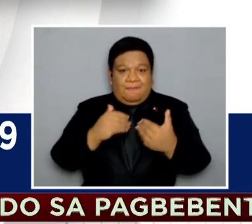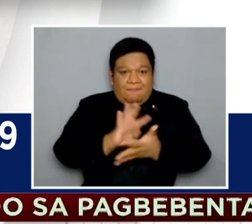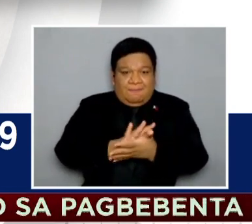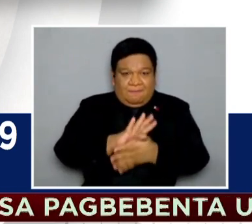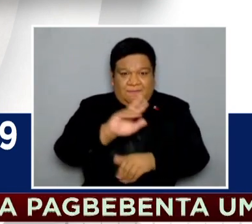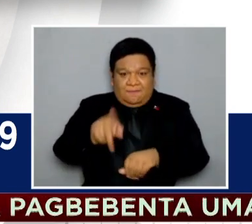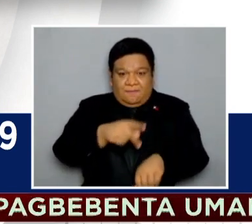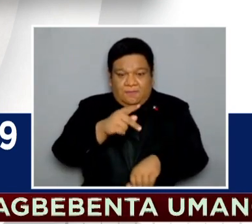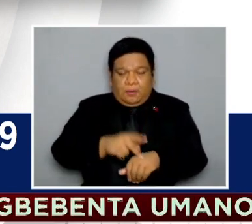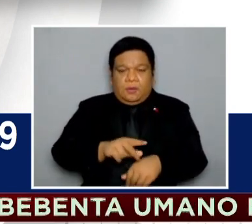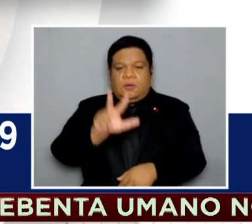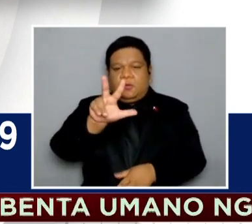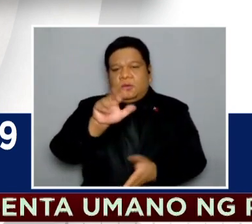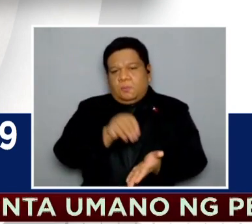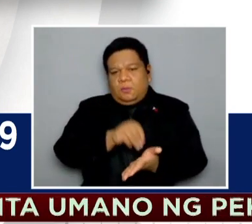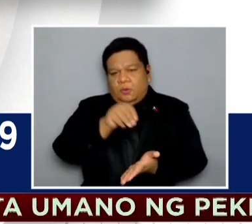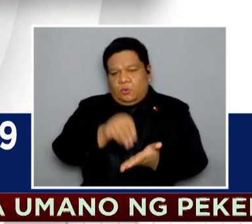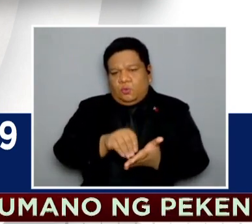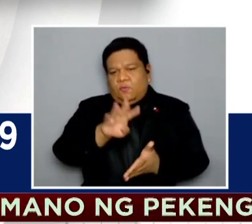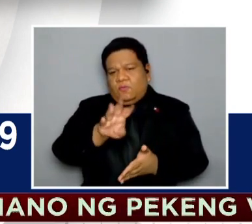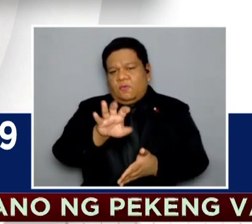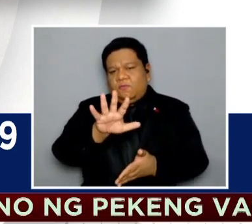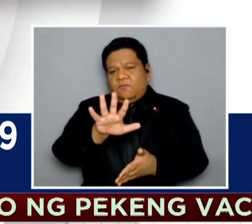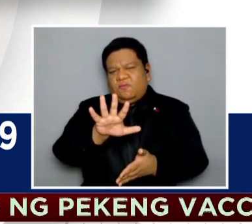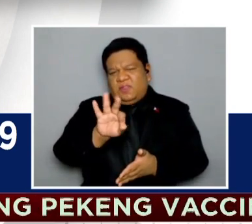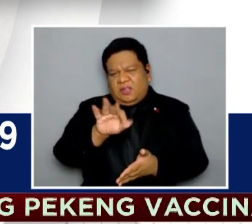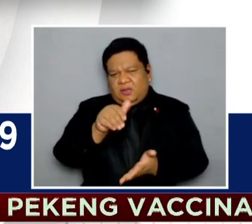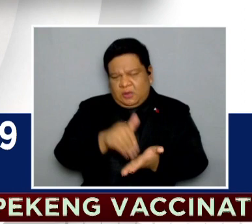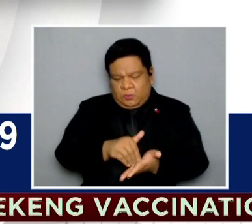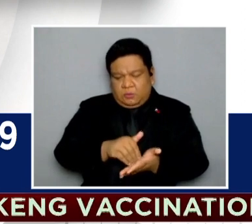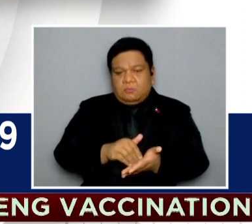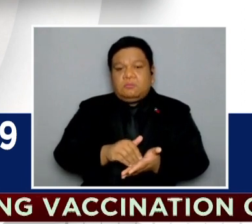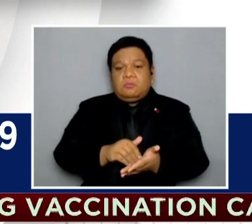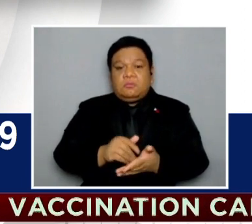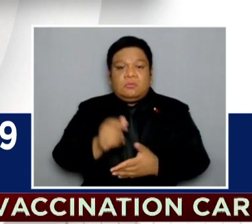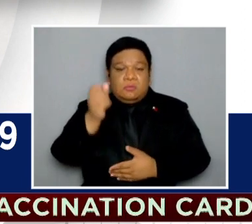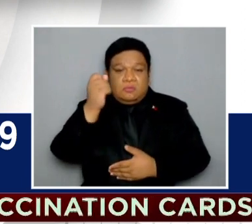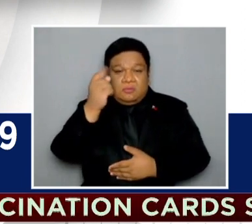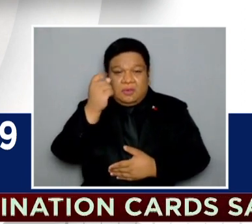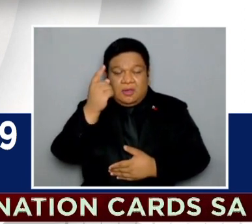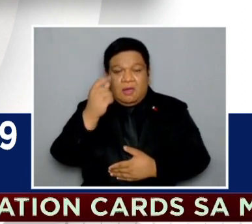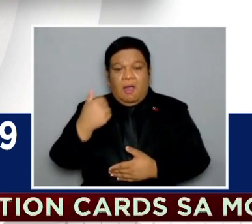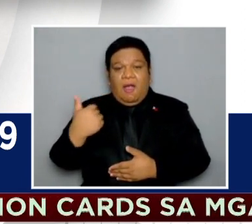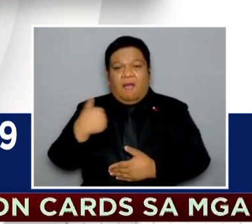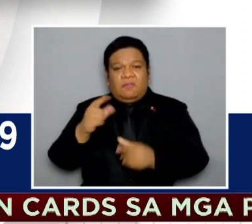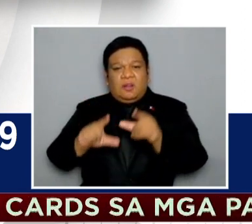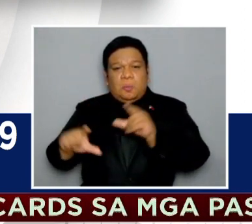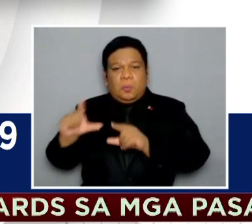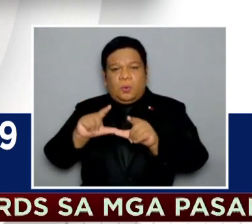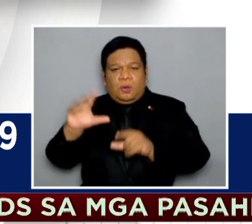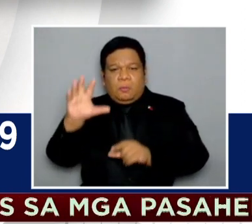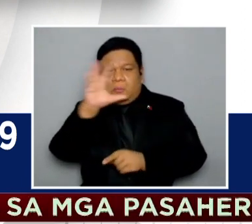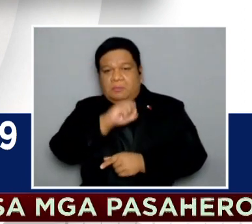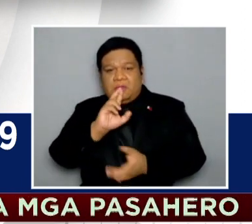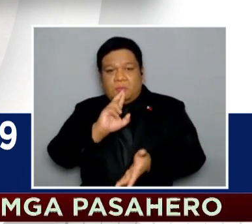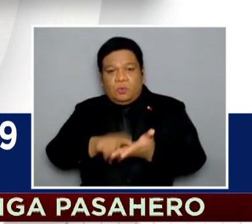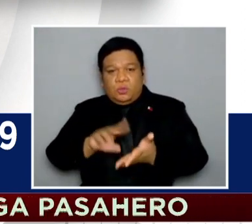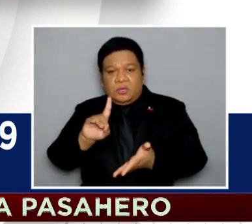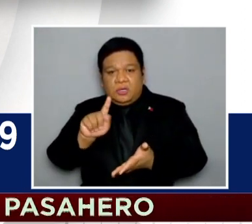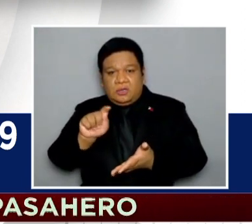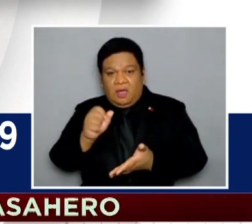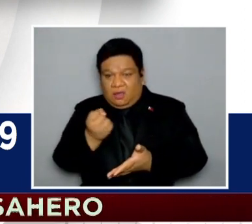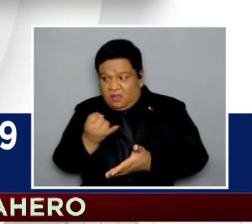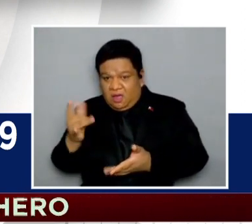3,449,000 ang kabuang bilang ng kaso sa bansa. Bagamat may 6 na laboratorio ang hindi nakapagsumite ng kanilang datos.